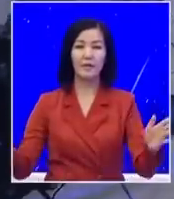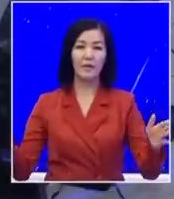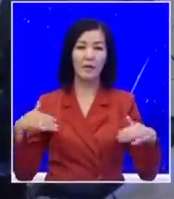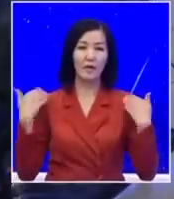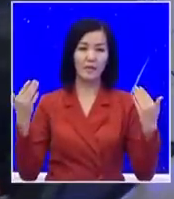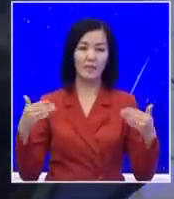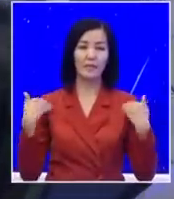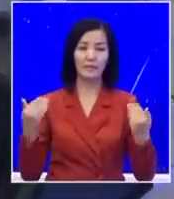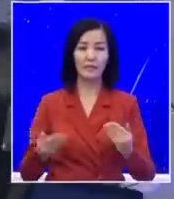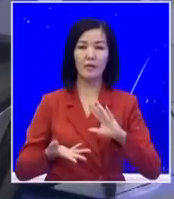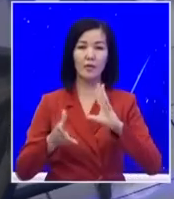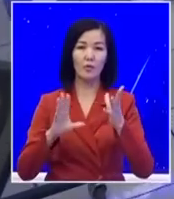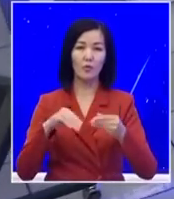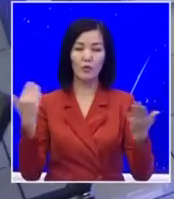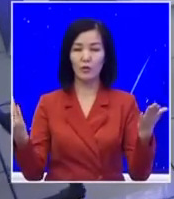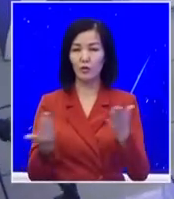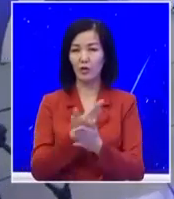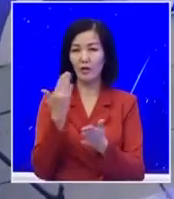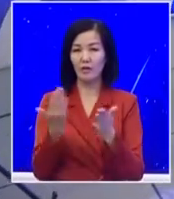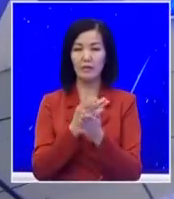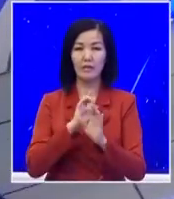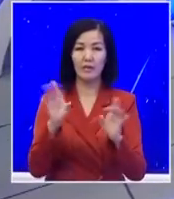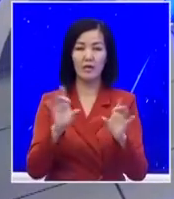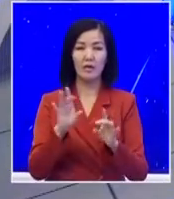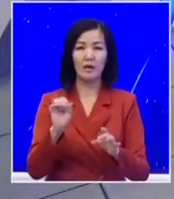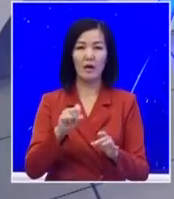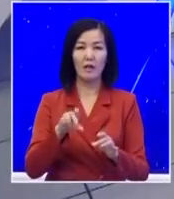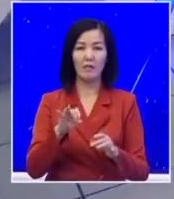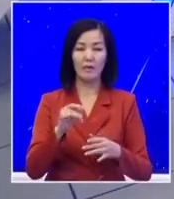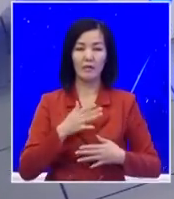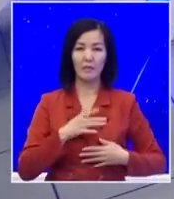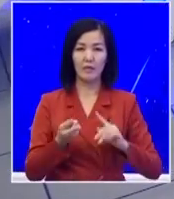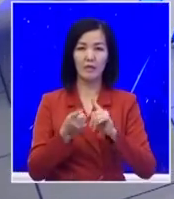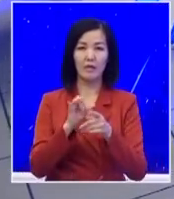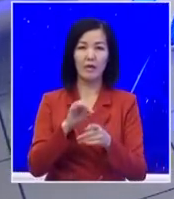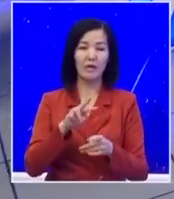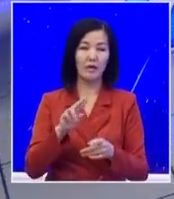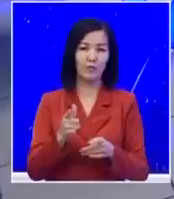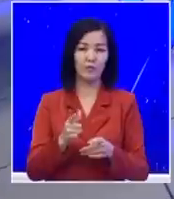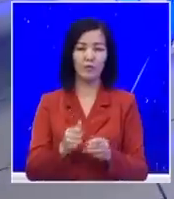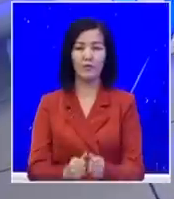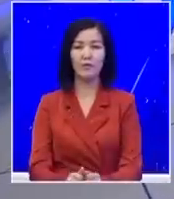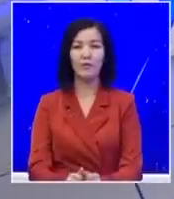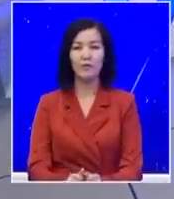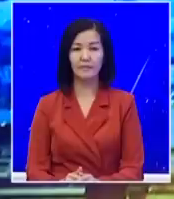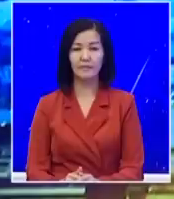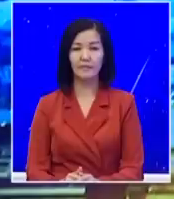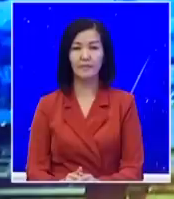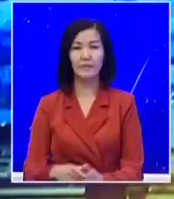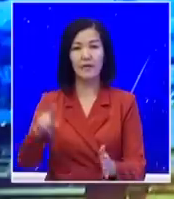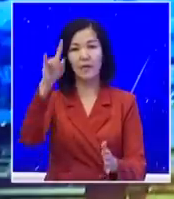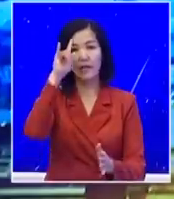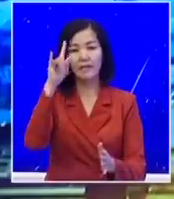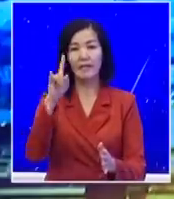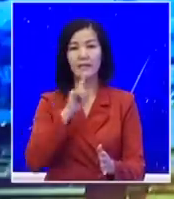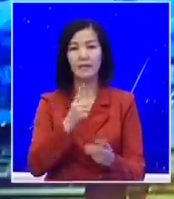Ассаламу алейкум, қадірменді көрермен, тікелей эфирде жаңалықтар, студияда Алмат Хамид, сурд аудармада Айгүл Жұмашқызы.